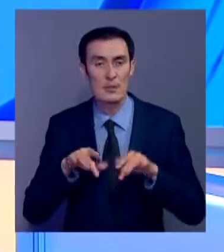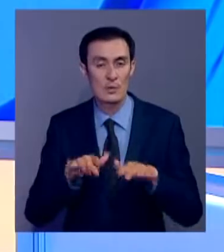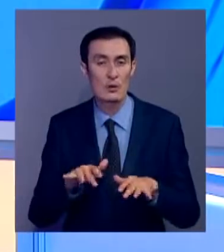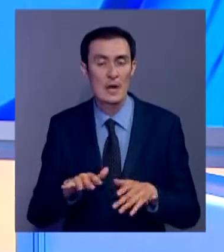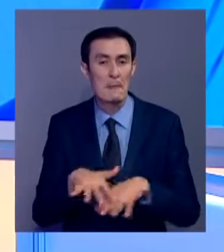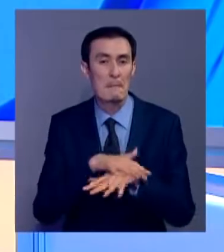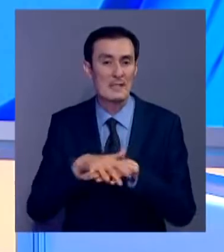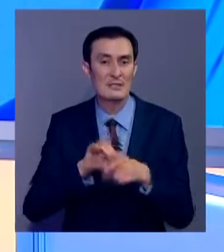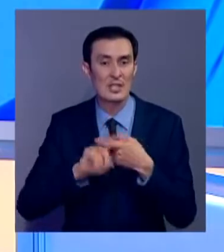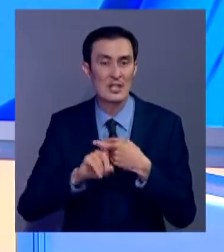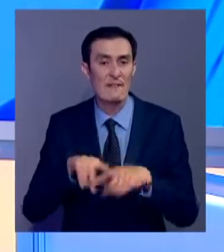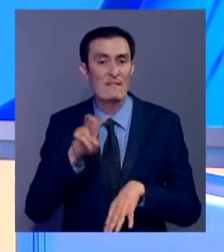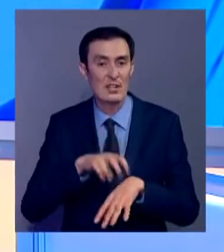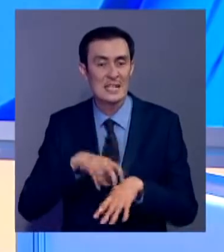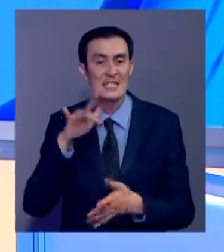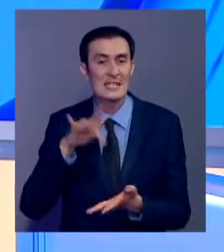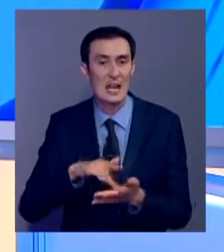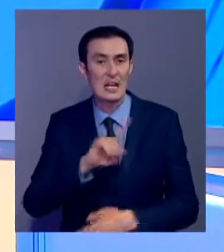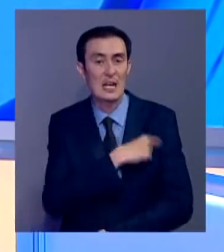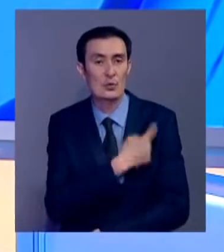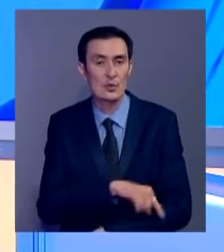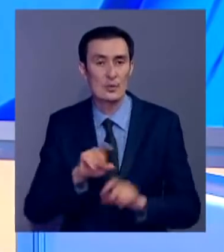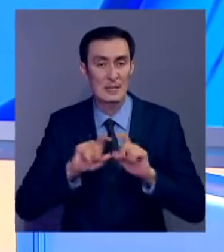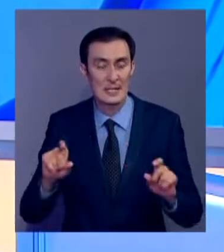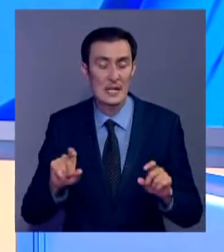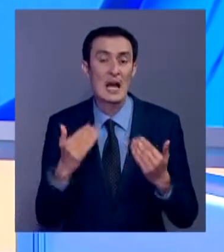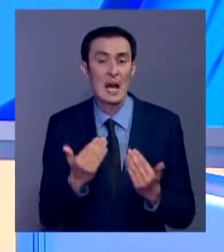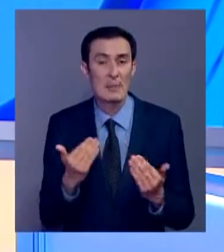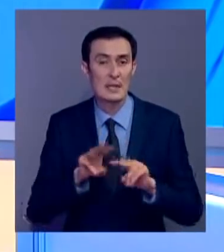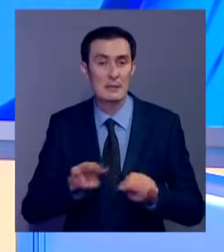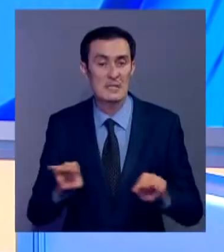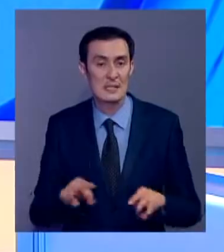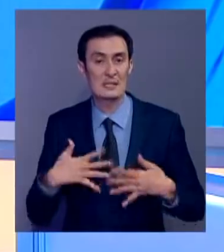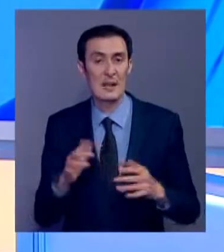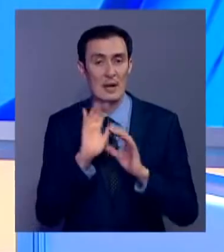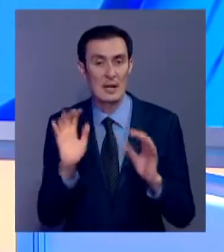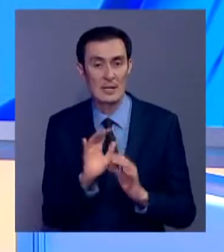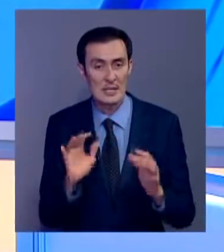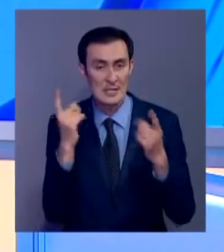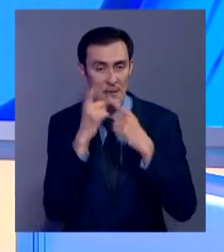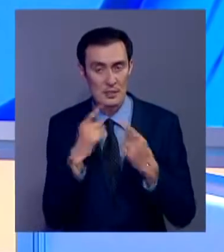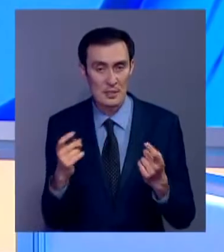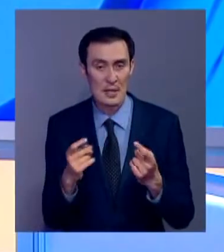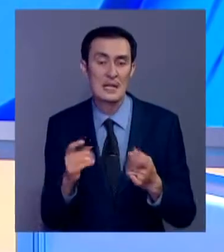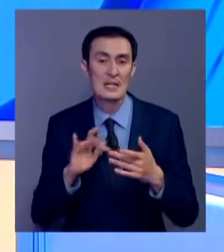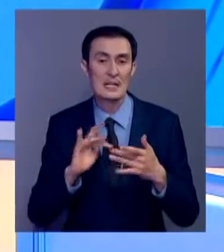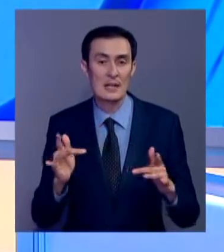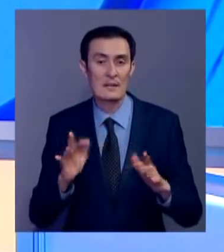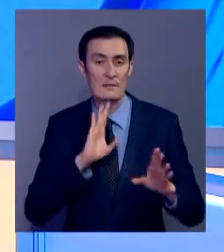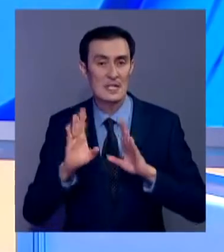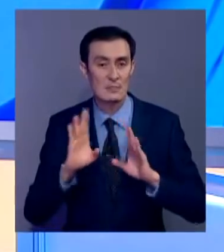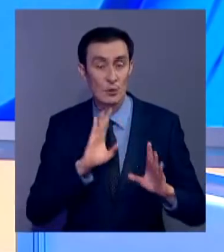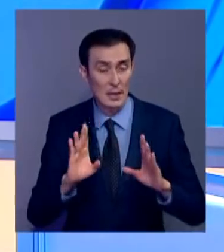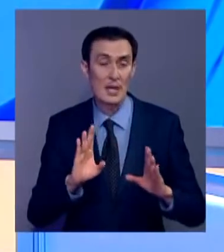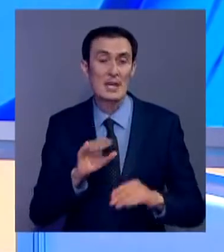массовом заражении медиков в Центральной городской клинической больнице. Об этом министр здравоохранения страны сообщил на своей странице